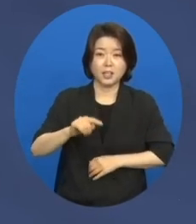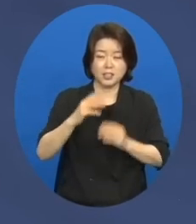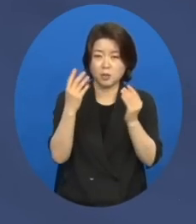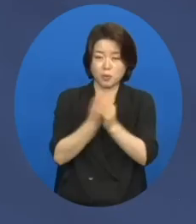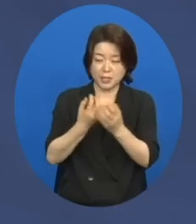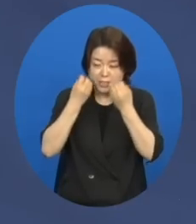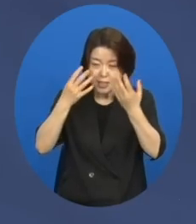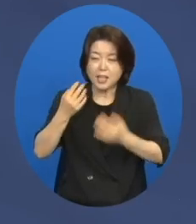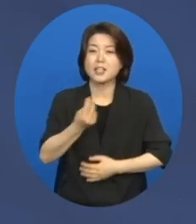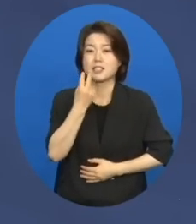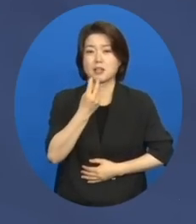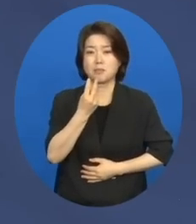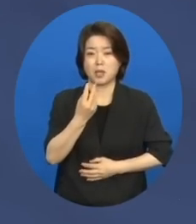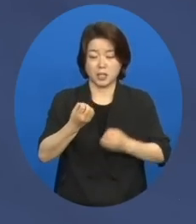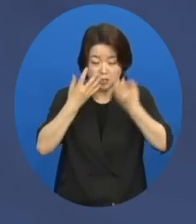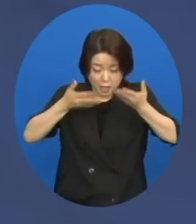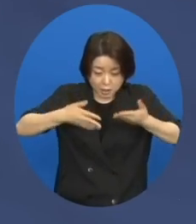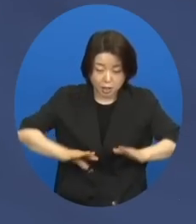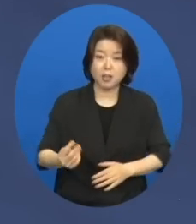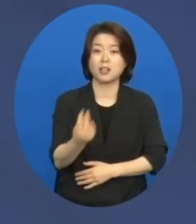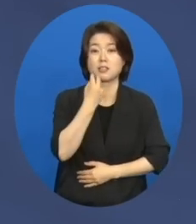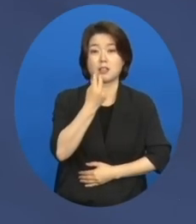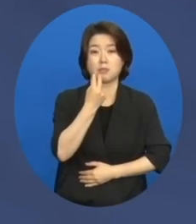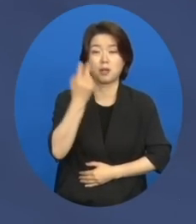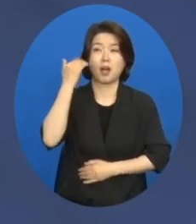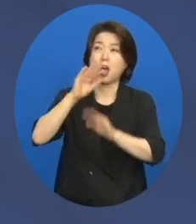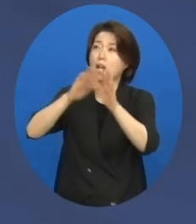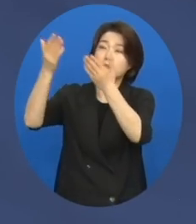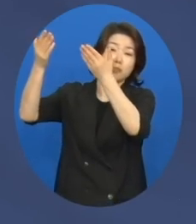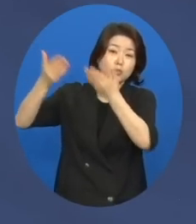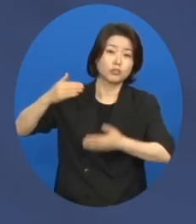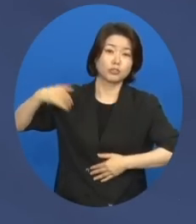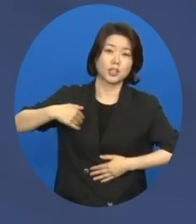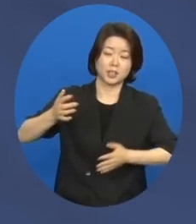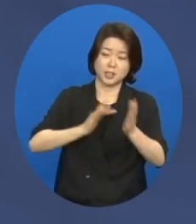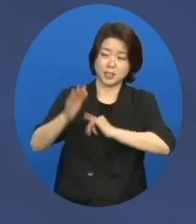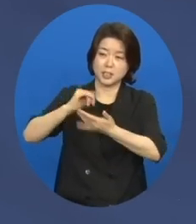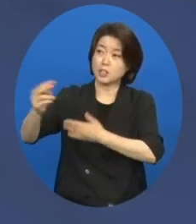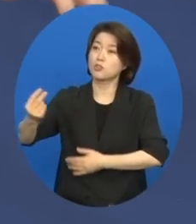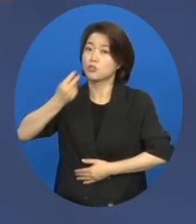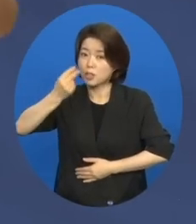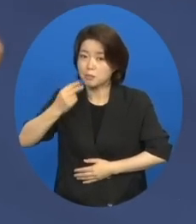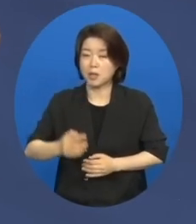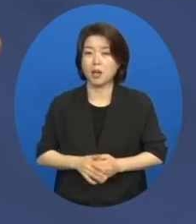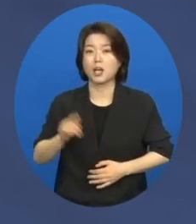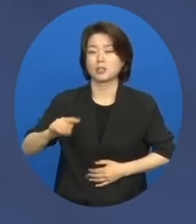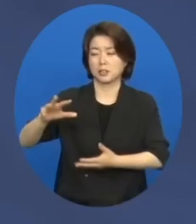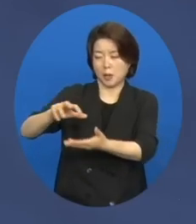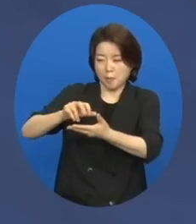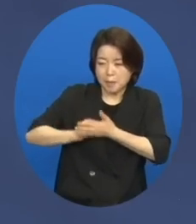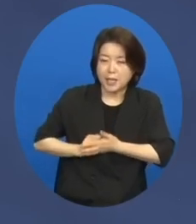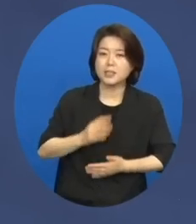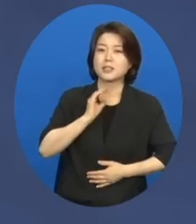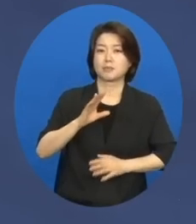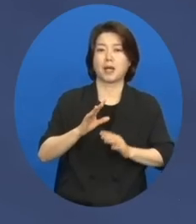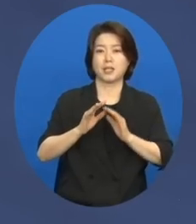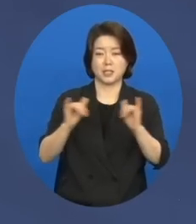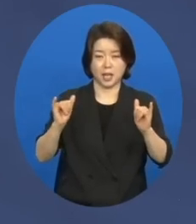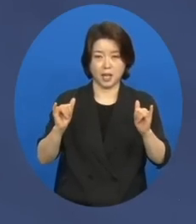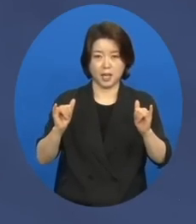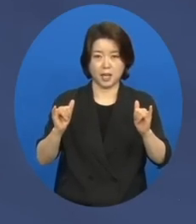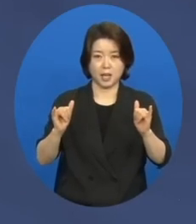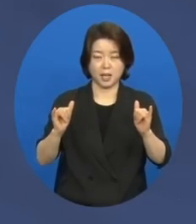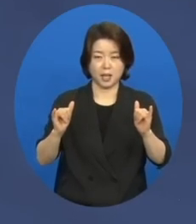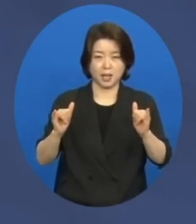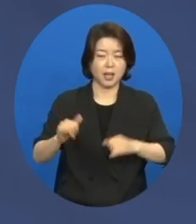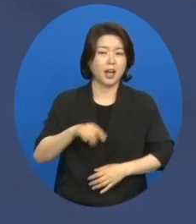새 생명, 거듭난 새 생명, 하늘로부터 주어진 예수 생명, 그 생명을 받은 자만이 그